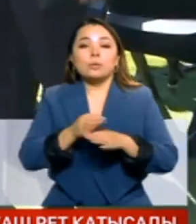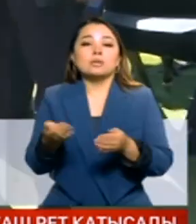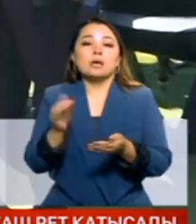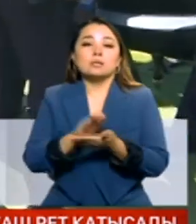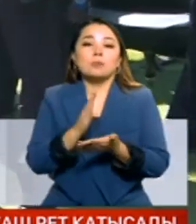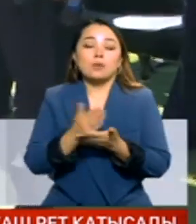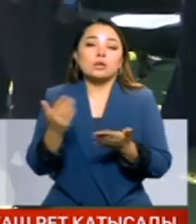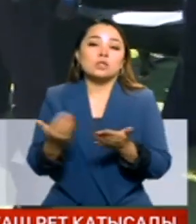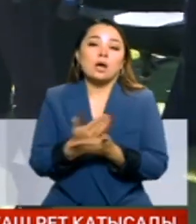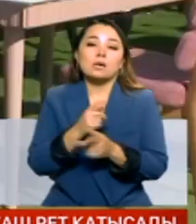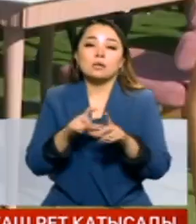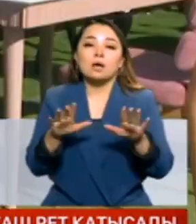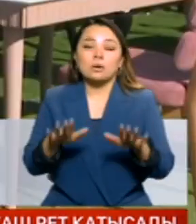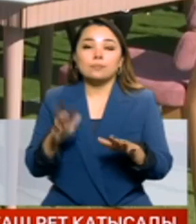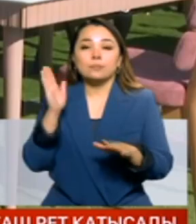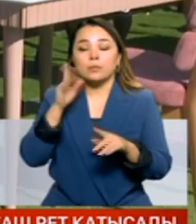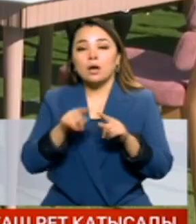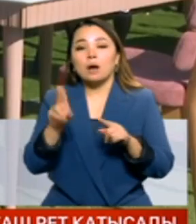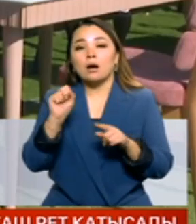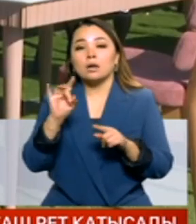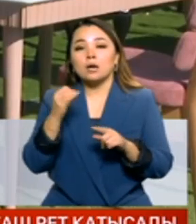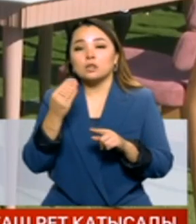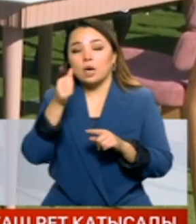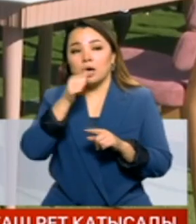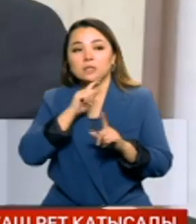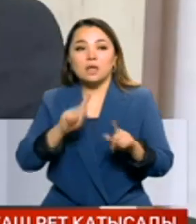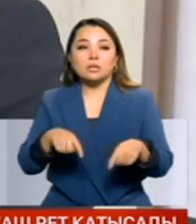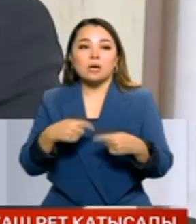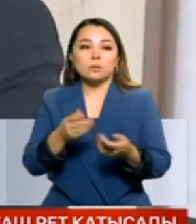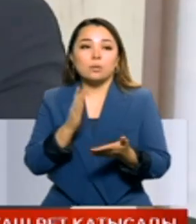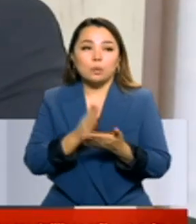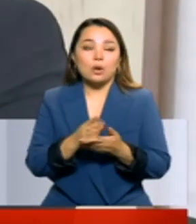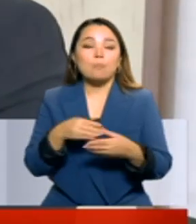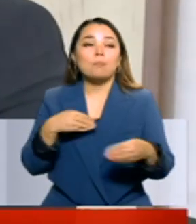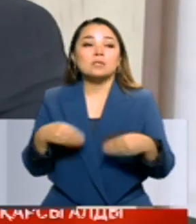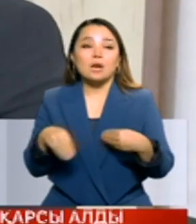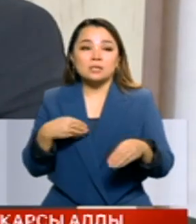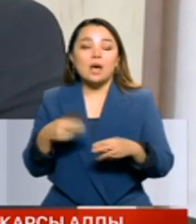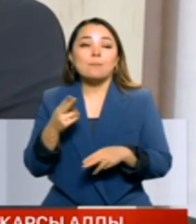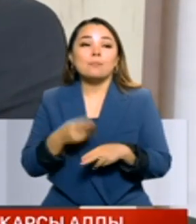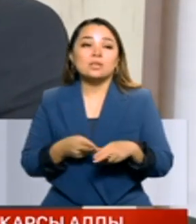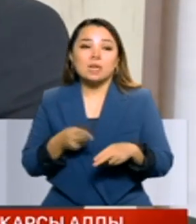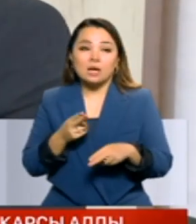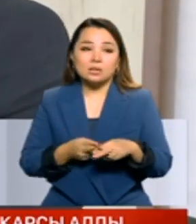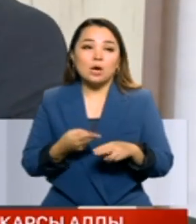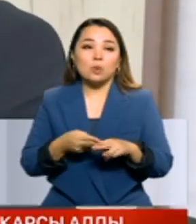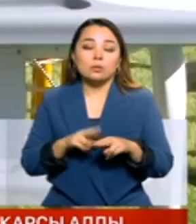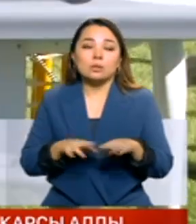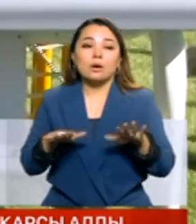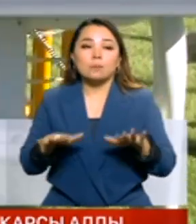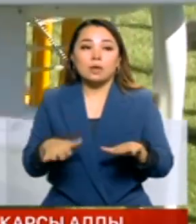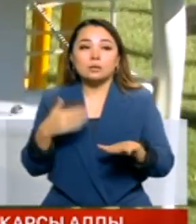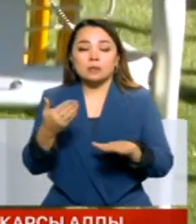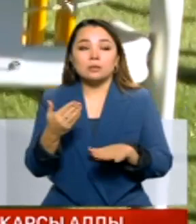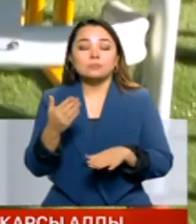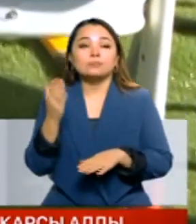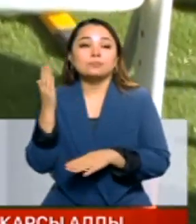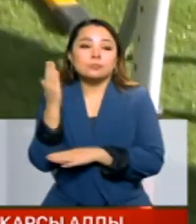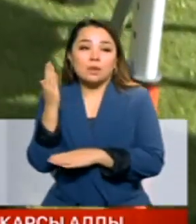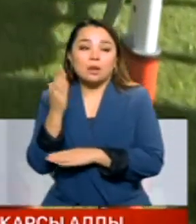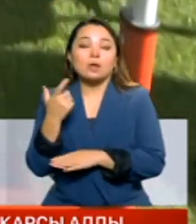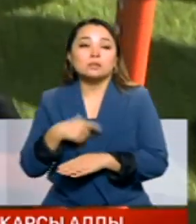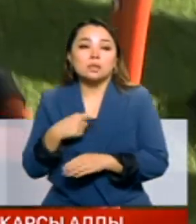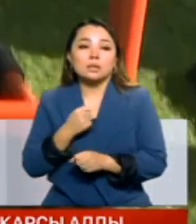танысты. Жаңа нысан алдағы қараша айында тапсырылады. Бұның пластмасы да, металы да, мына бетіндегі тақтайы да барлығы